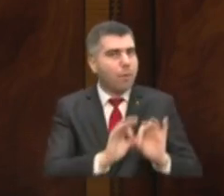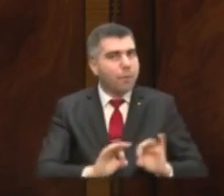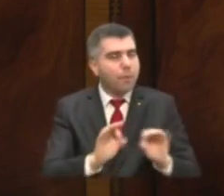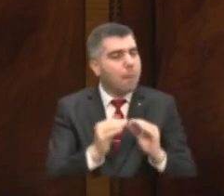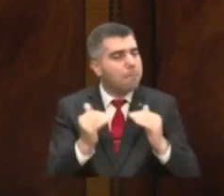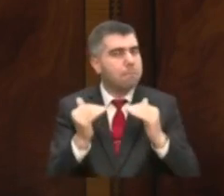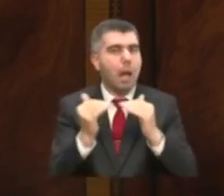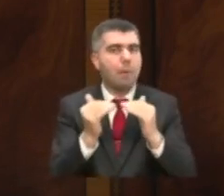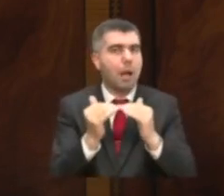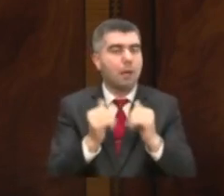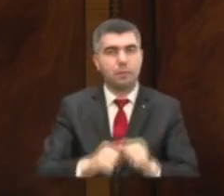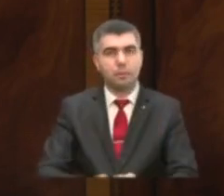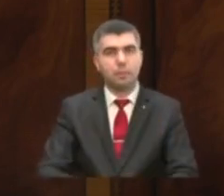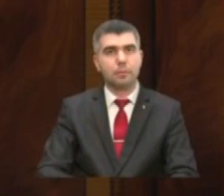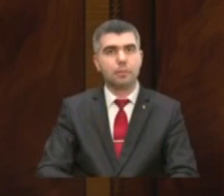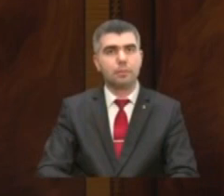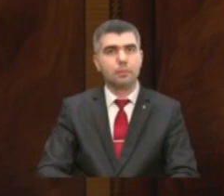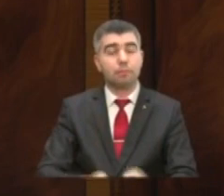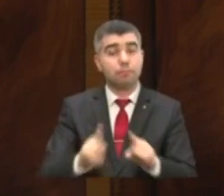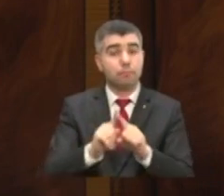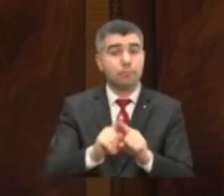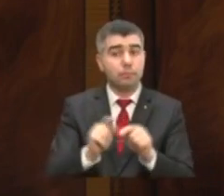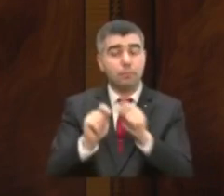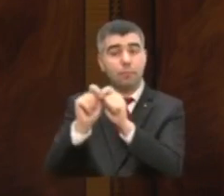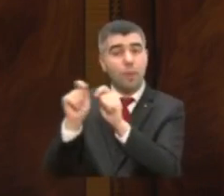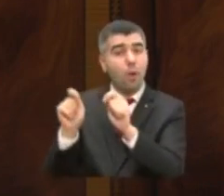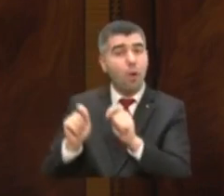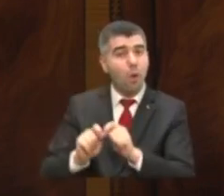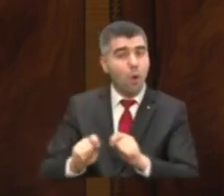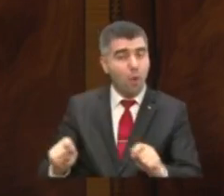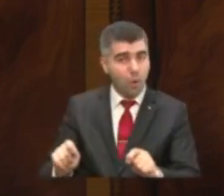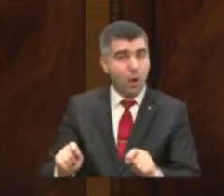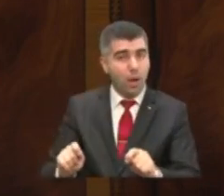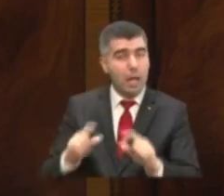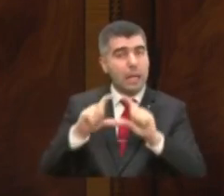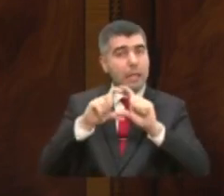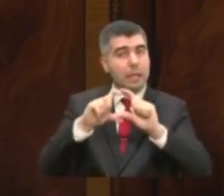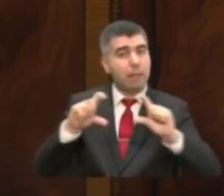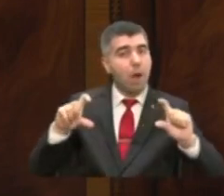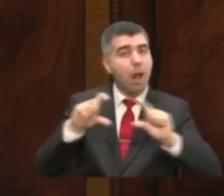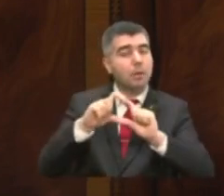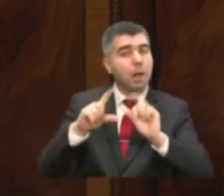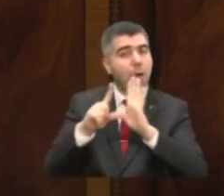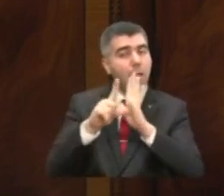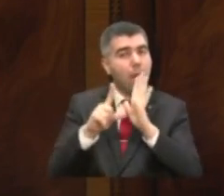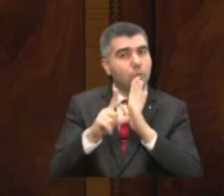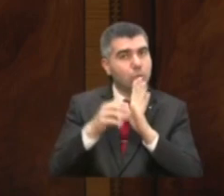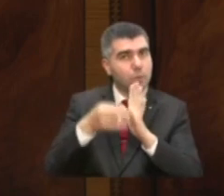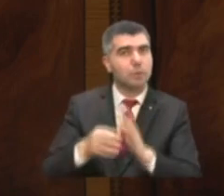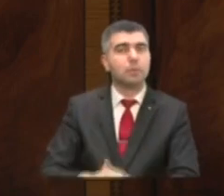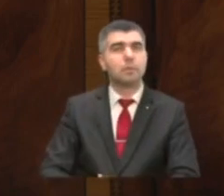وأيضا بتعزيز مسار الحرية وتعزيز الديمقراطية وبالتنمية.